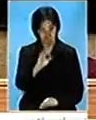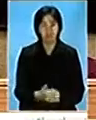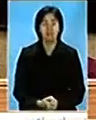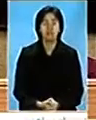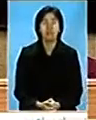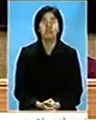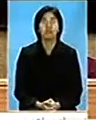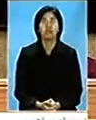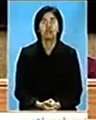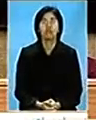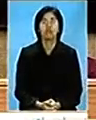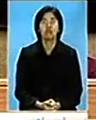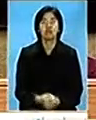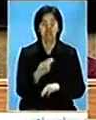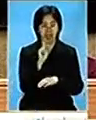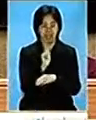เชิญ